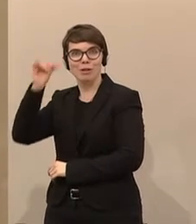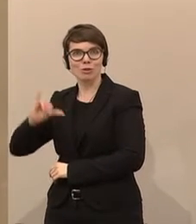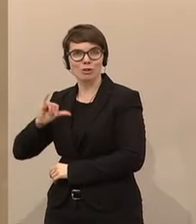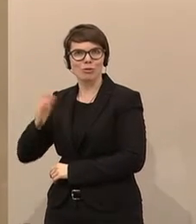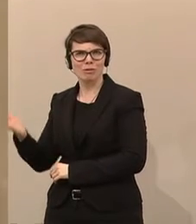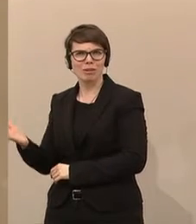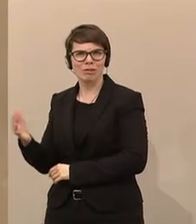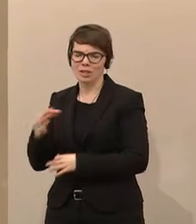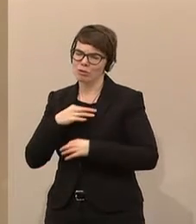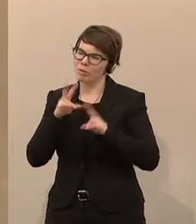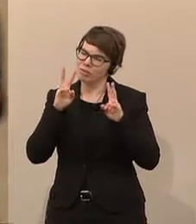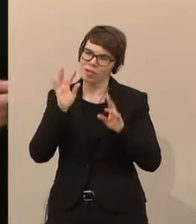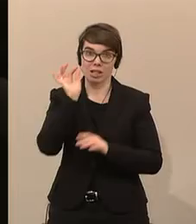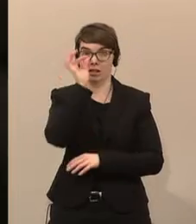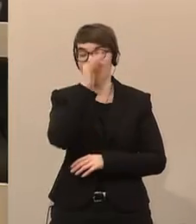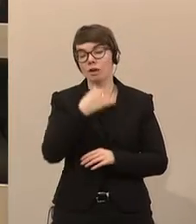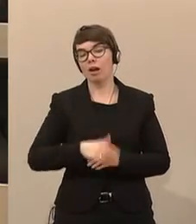ist äußerst bedauerlich.